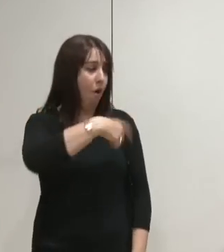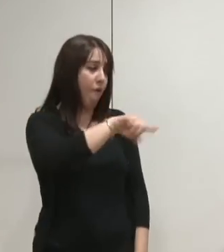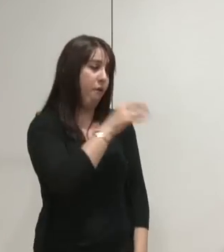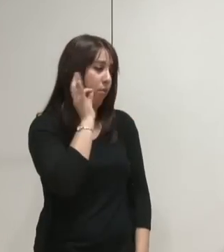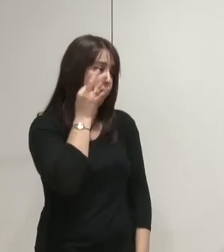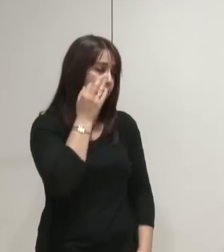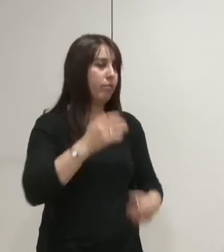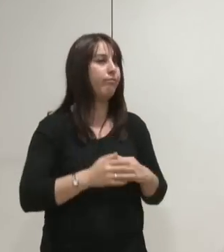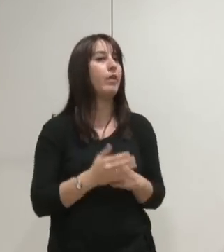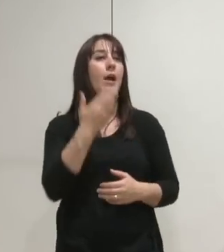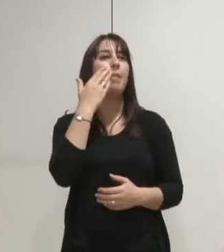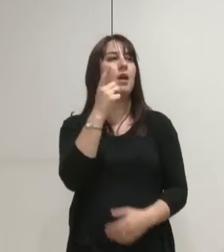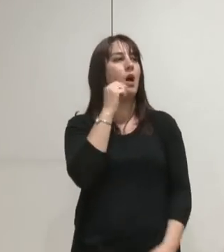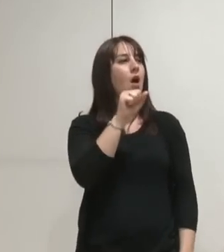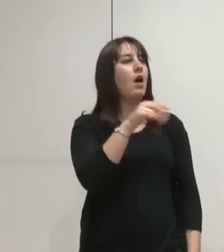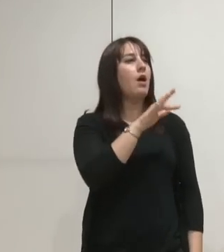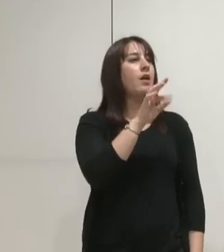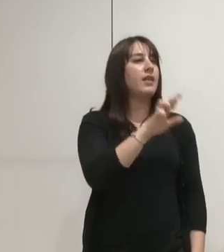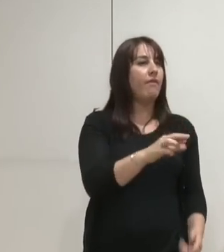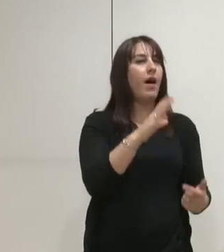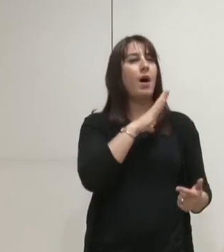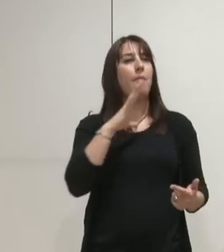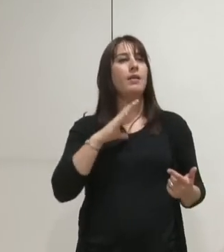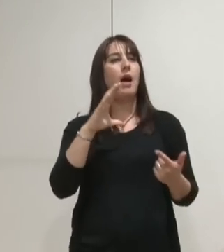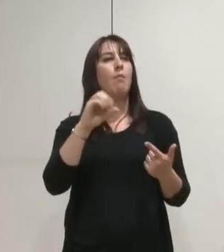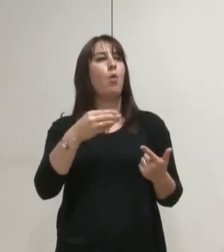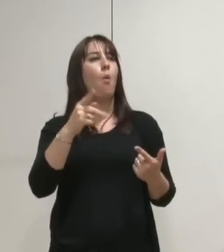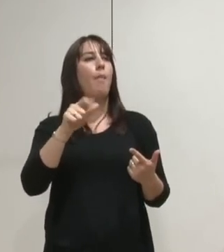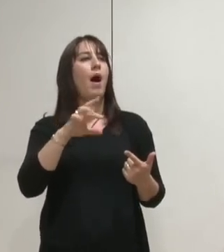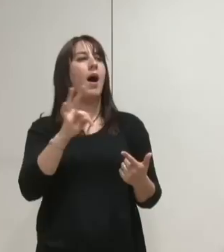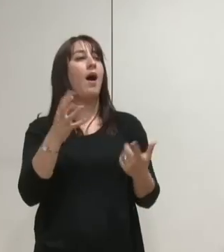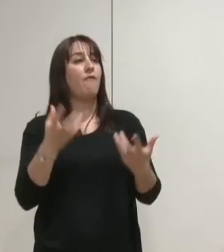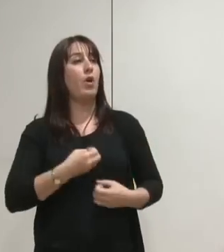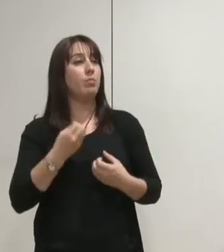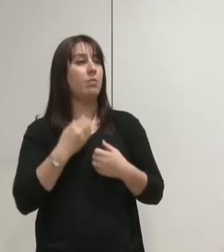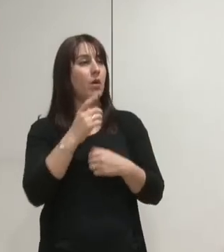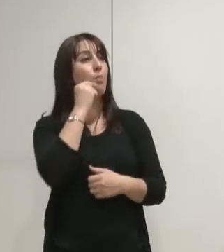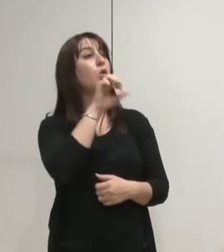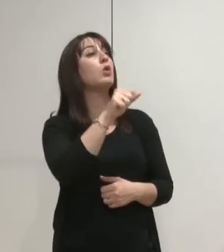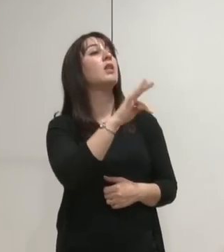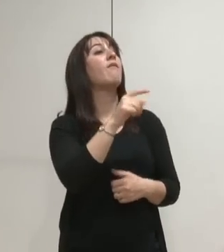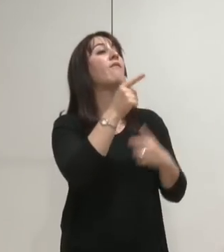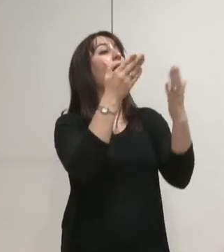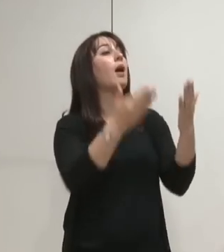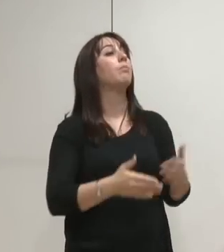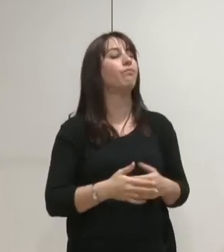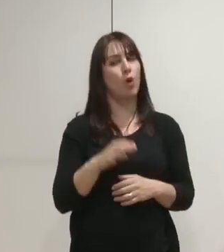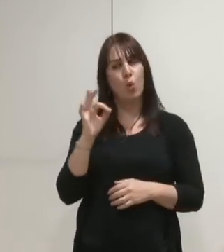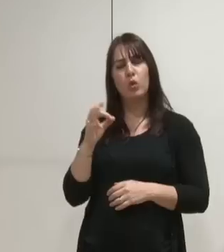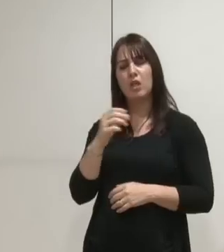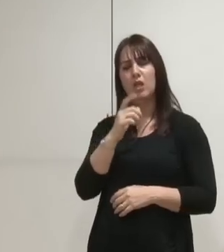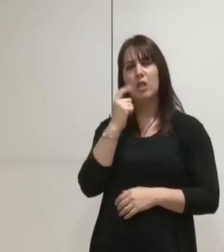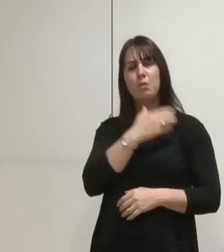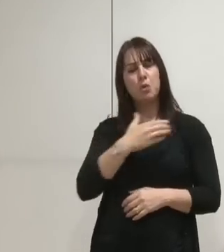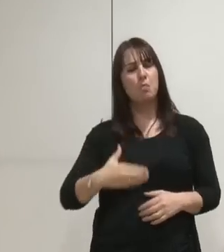demandes de parole de Monsieur Safar de Madame compara monsieur Safar Monsieur le Maire je serai bref quand